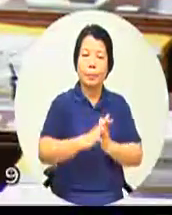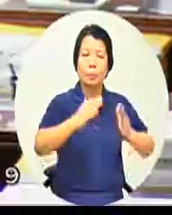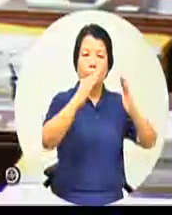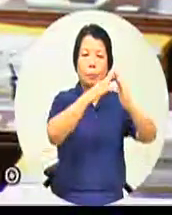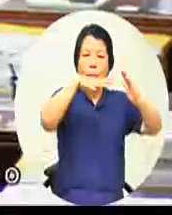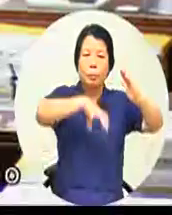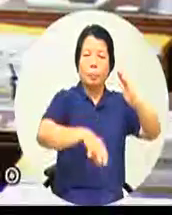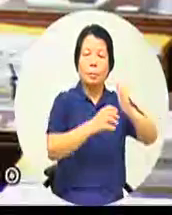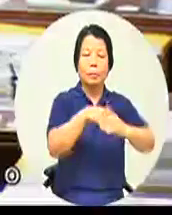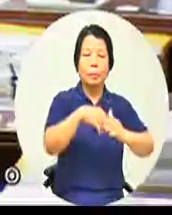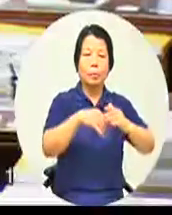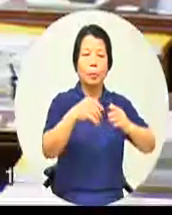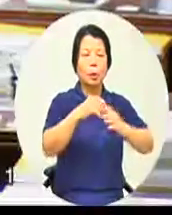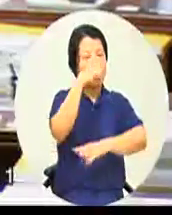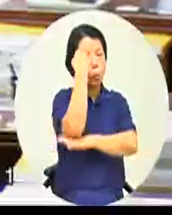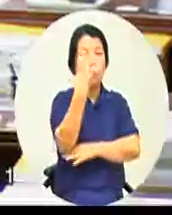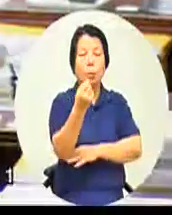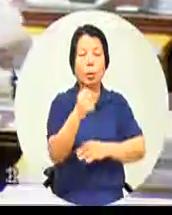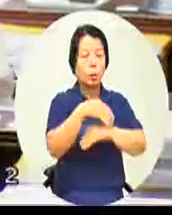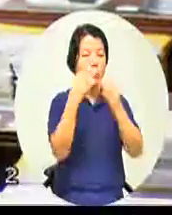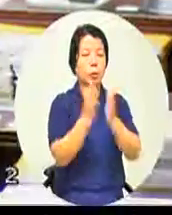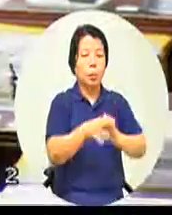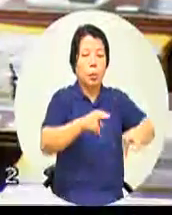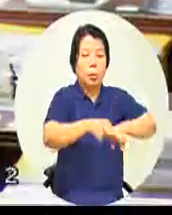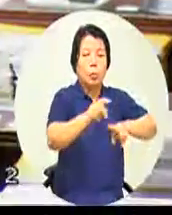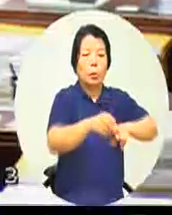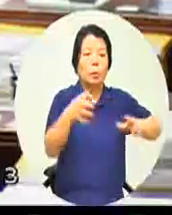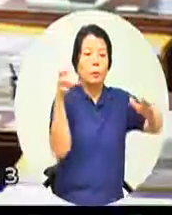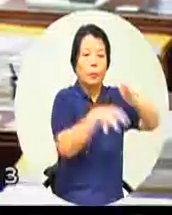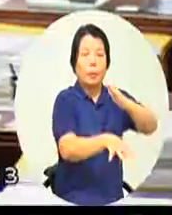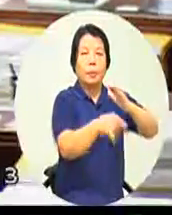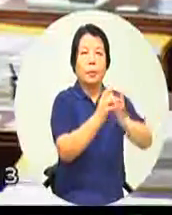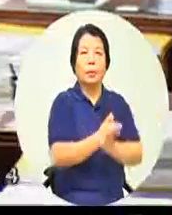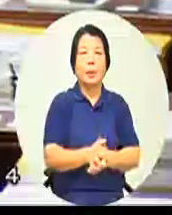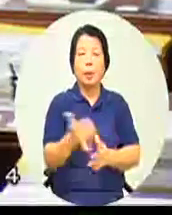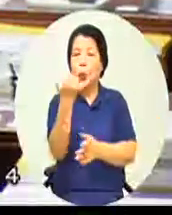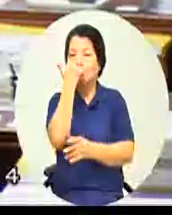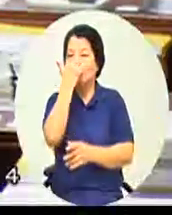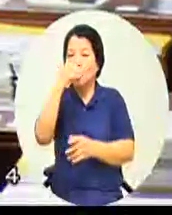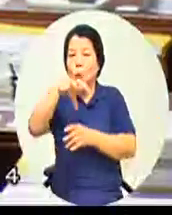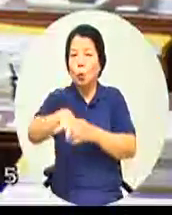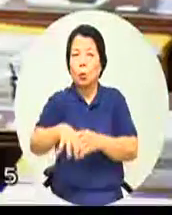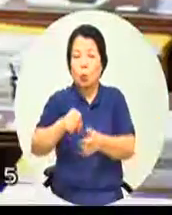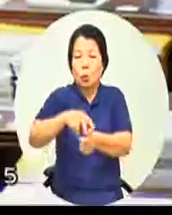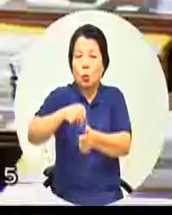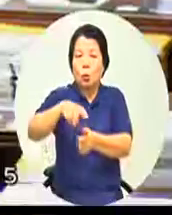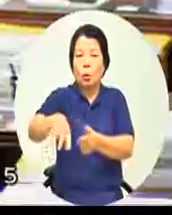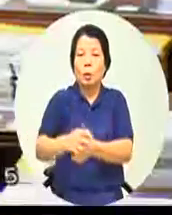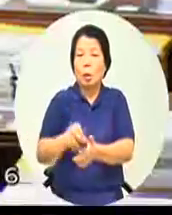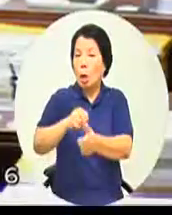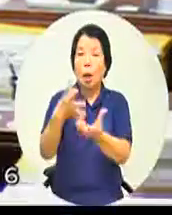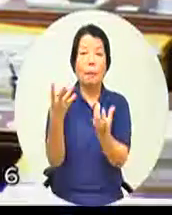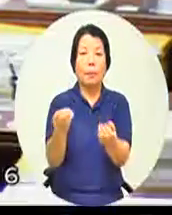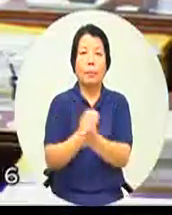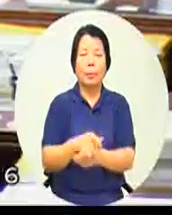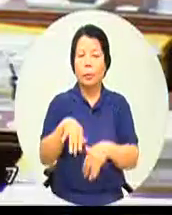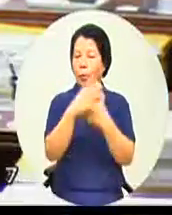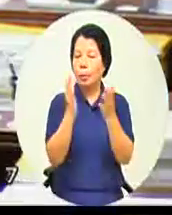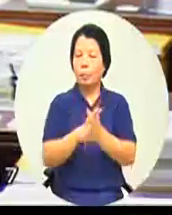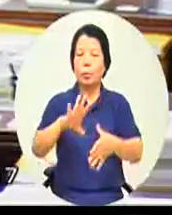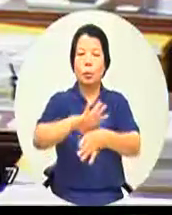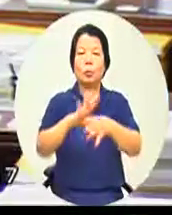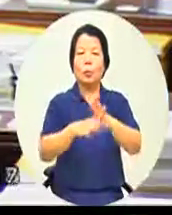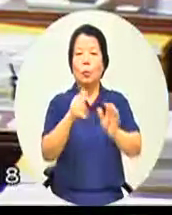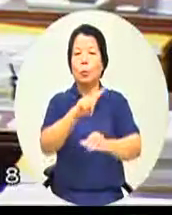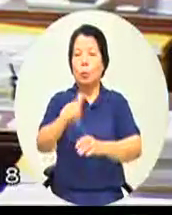面没有住人，全部放铁道的文物，有一个猪舍，我也带你去看过那个猪舍，猪舍里面也不养猪，全部都是这些文物，所